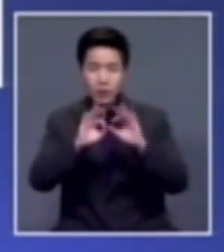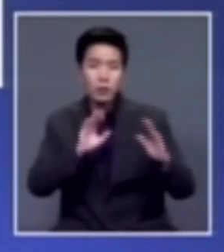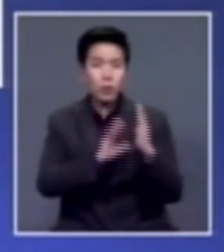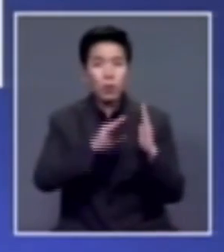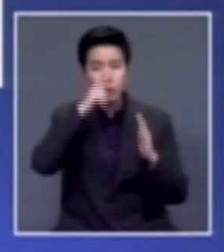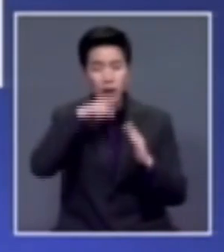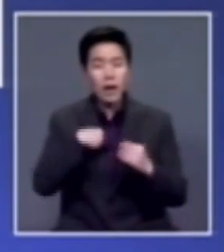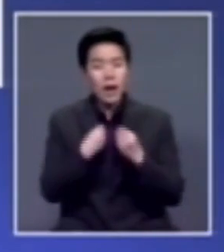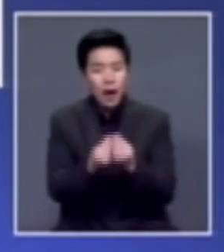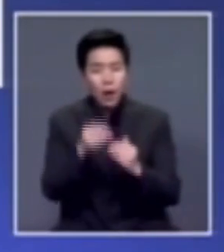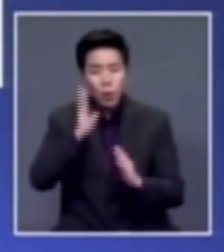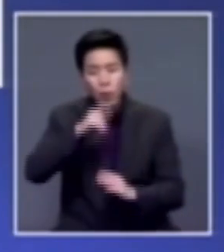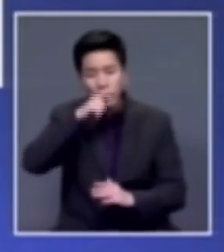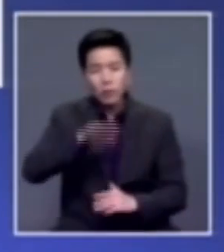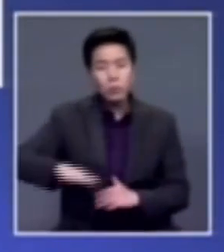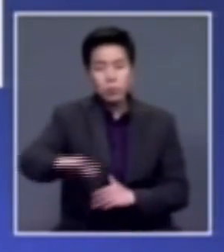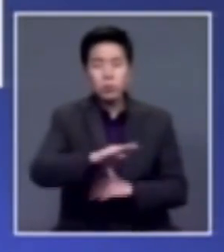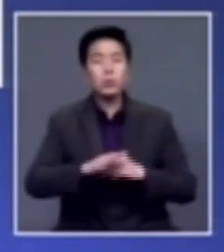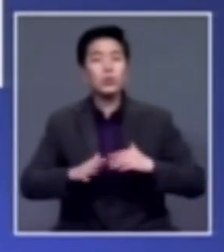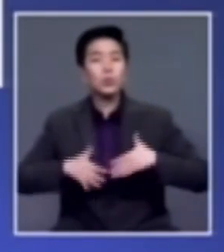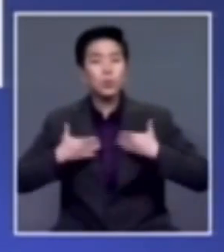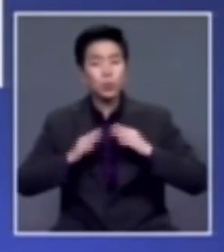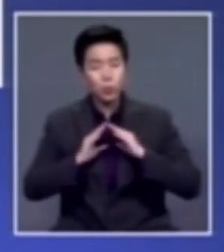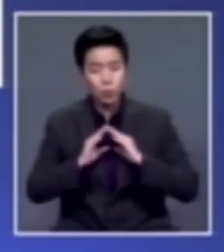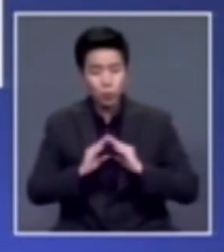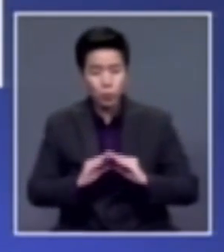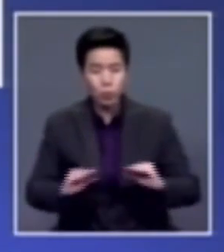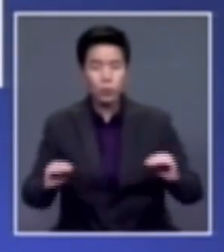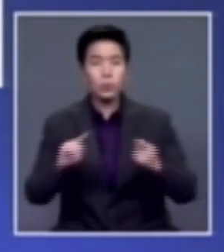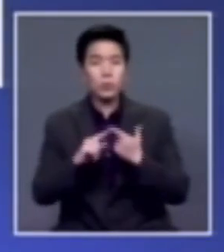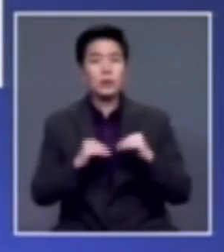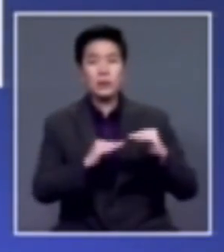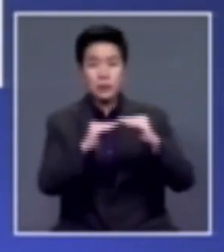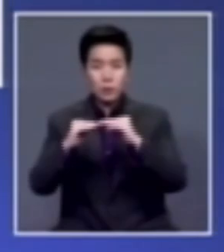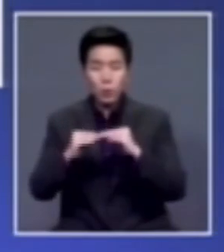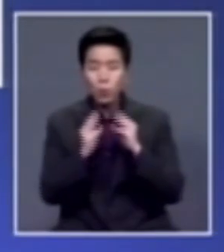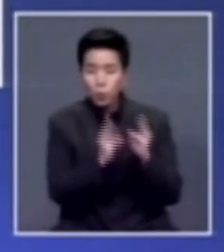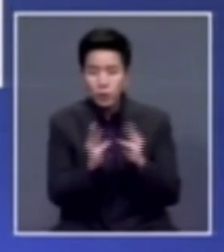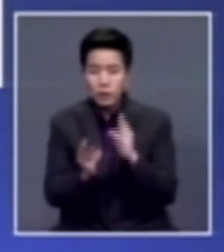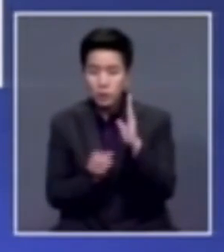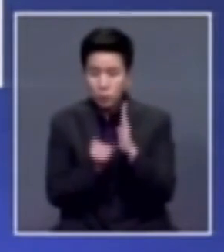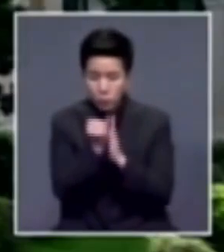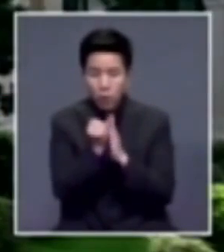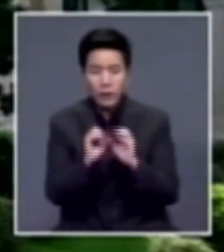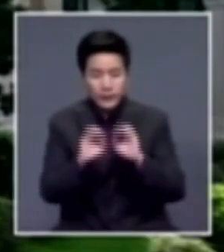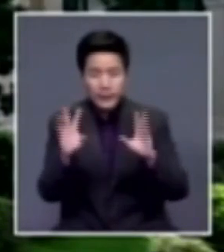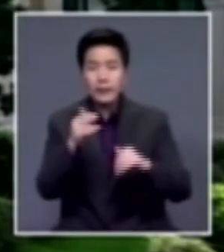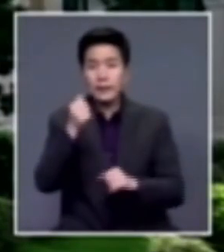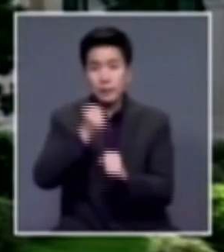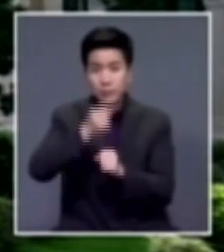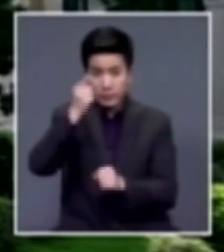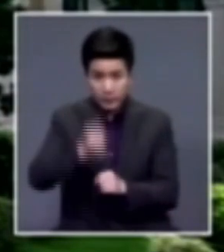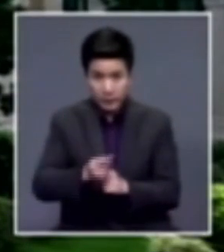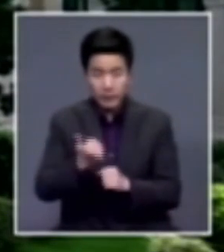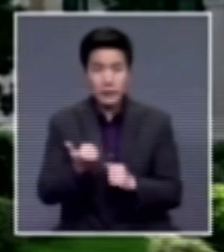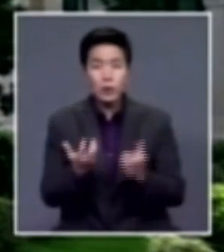สุขความร่มเย็นความมั่นคงของราชอาณาจักรหรือบ้านของเราด้วยความยุติธรรมถูกต้องและโปร่งใสนั่นเองทั้งนี้กระบวน